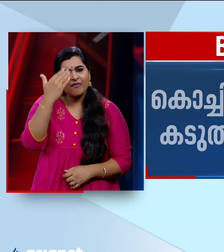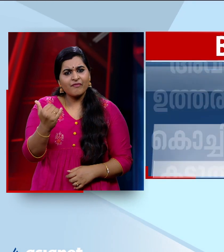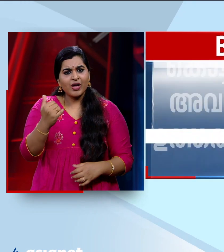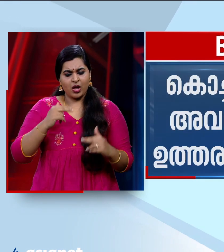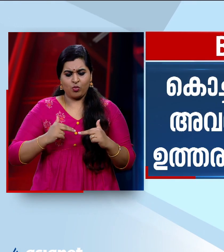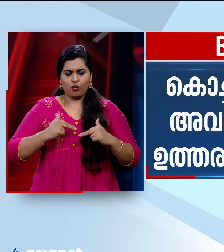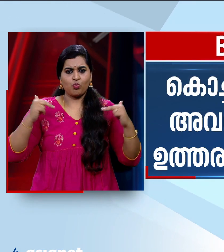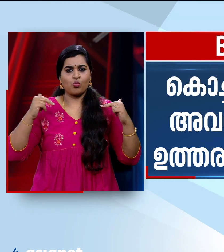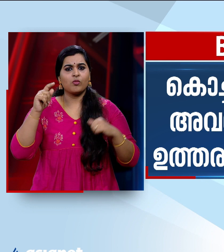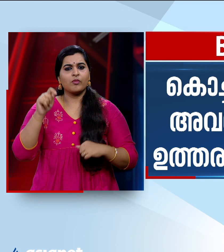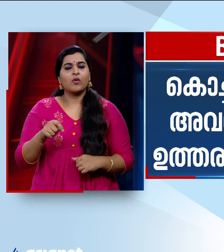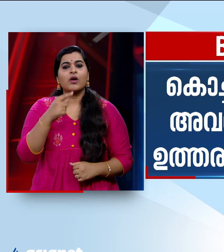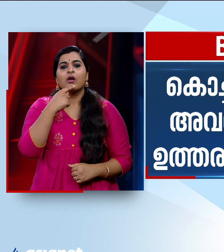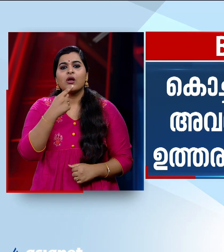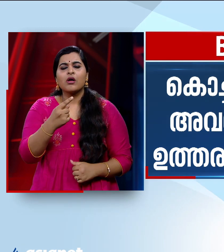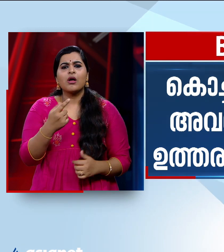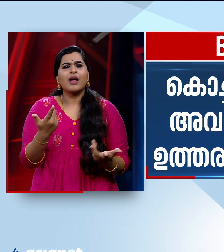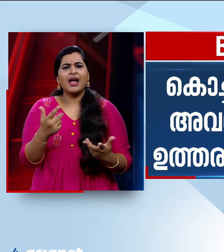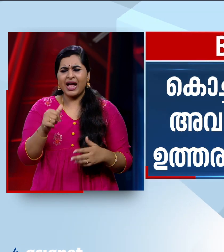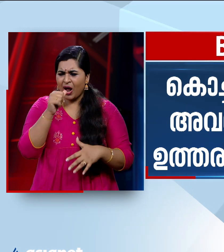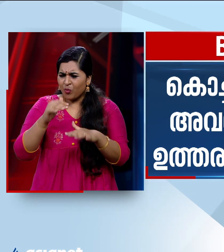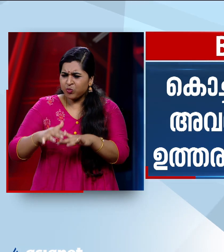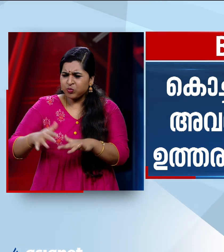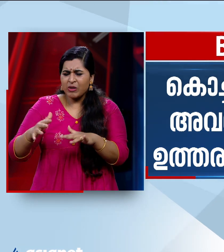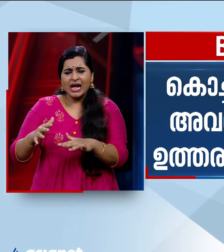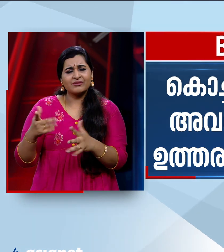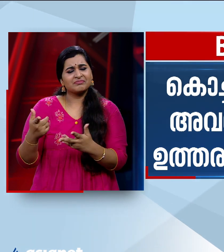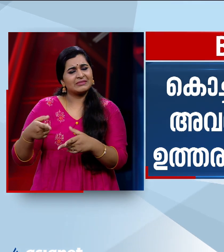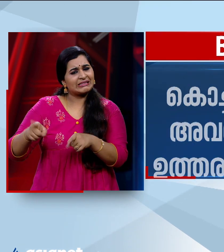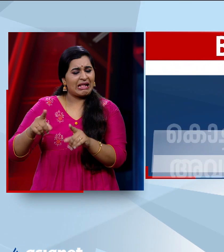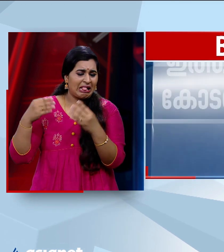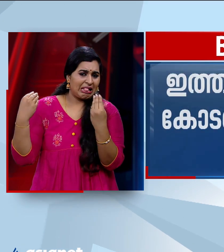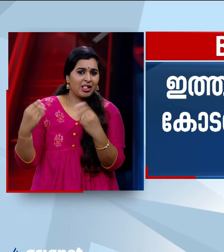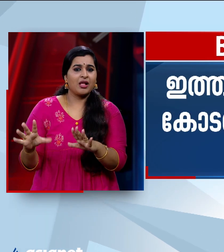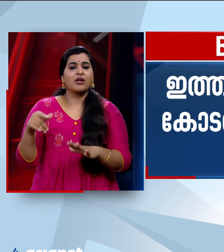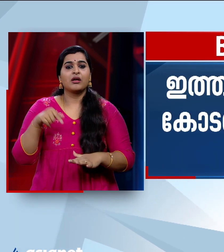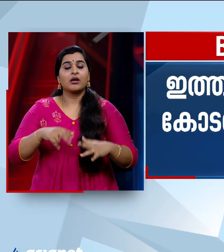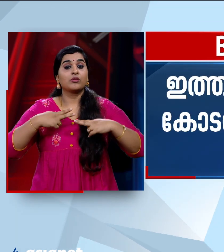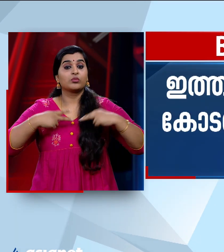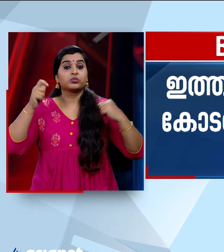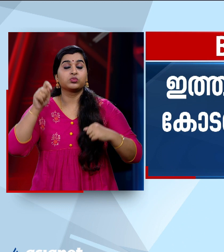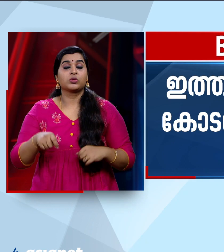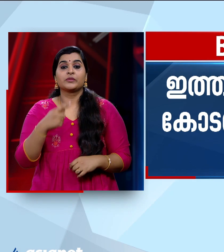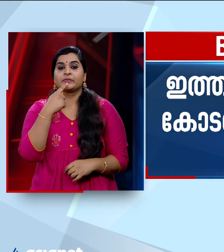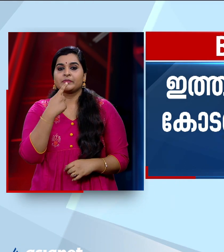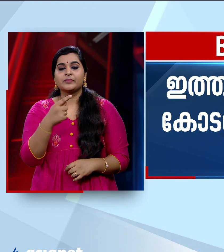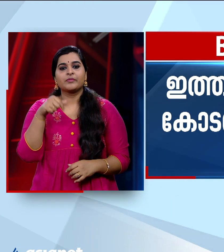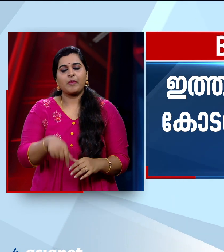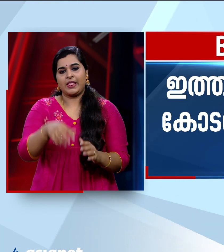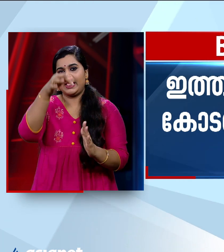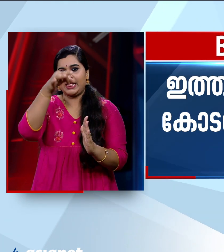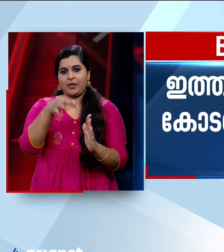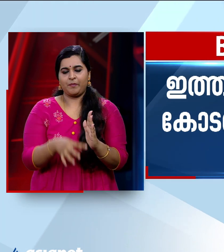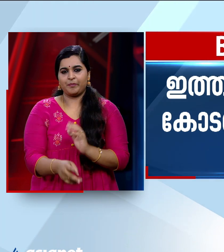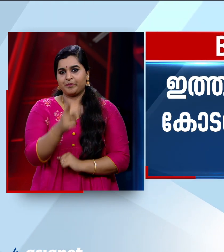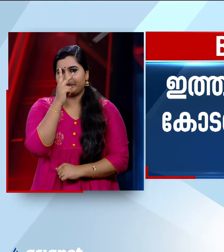നിരീക്ഷിച്ചു. നഗരത്തെ വിധിക്ക് വിട്ടുകൊടുക്കാനേ വഴിയുള്ളൂ എന്നും ജസ്റ്റിസ് ദേവൻ രാമചന്ദ്രൻ കേസ് പരിഗണിക്കവെ വിമർശിച്ചു. വിശദാംശങ്ങളുമായി